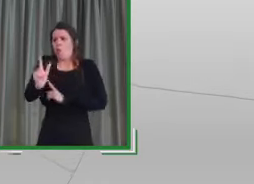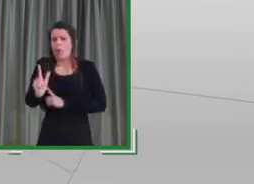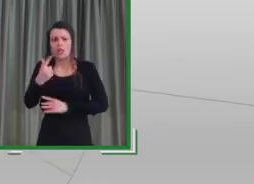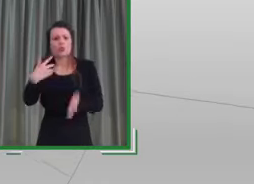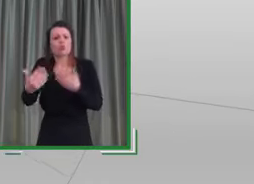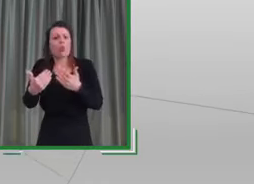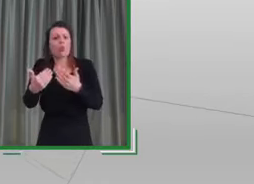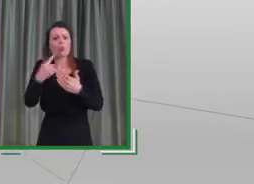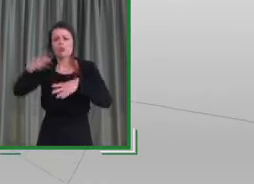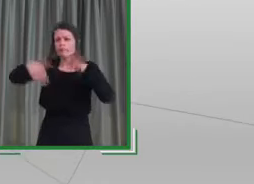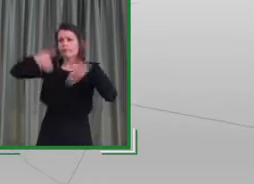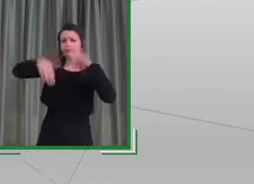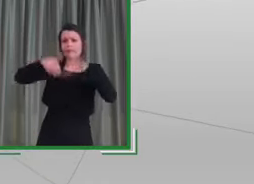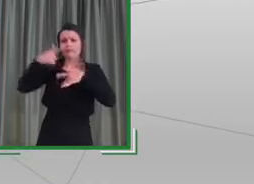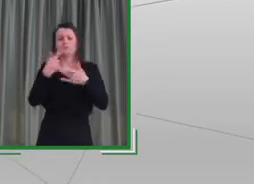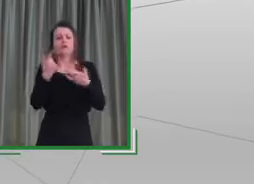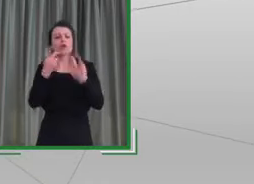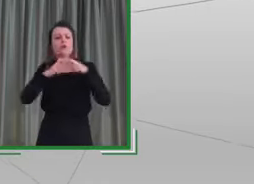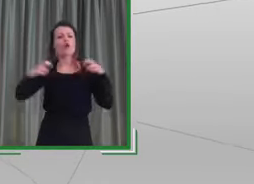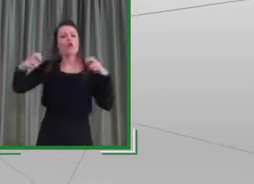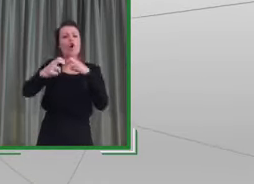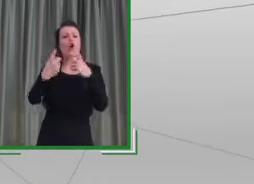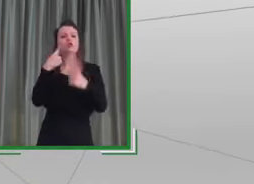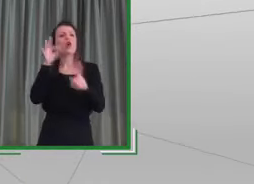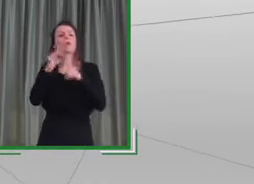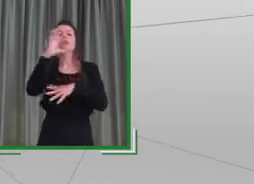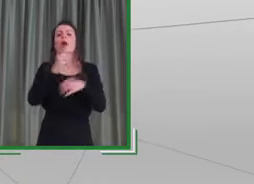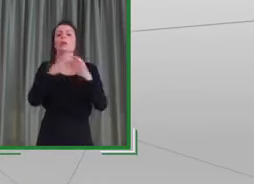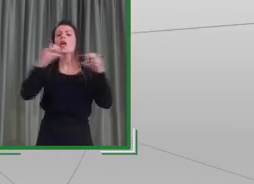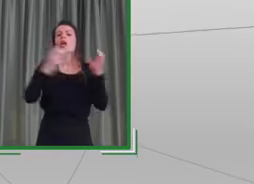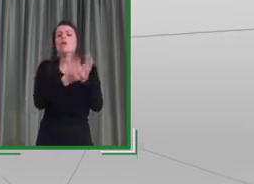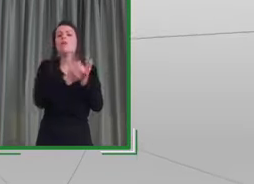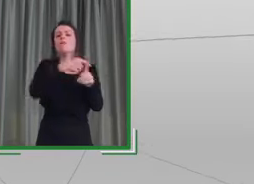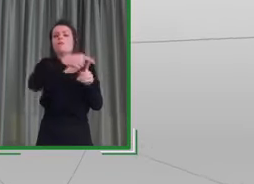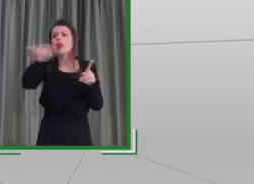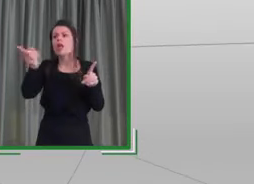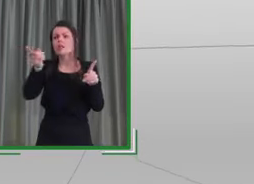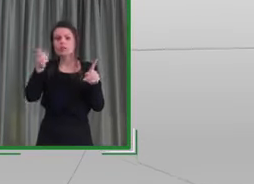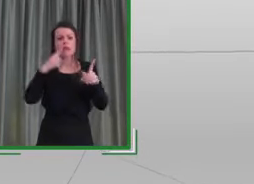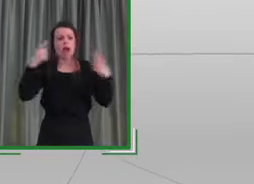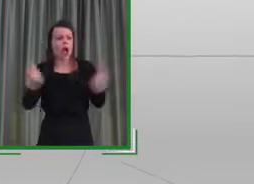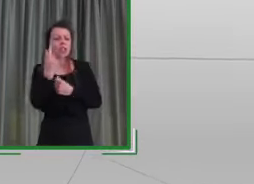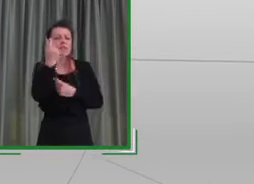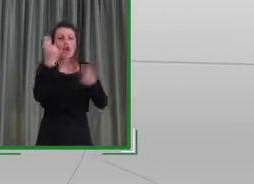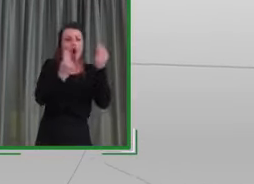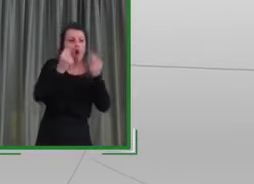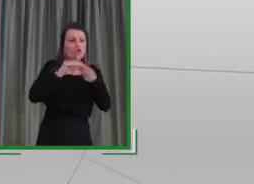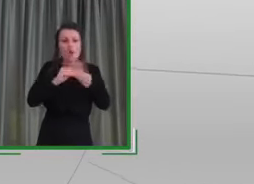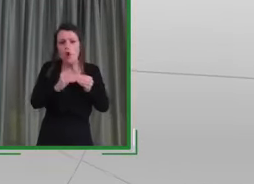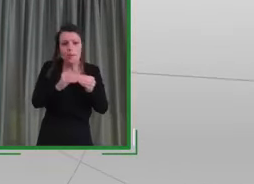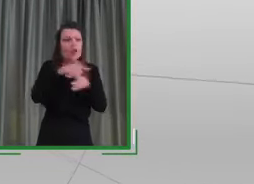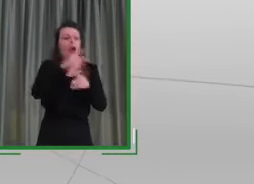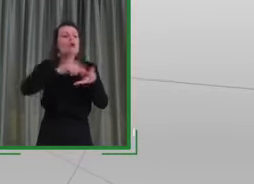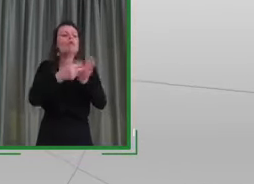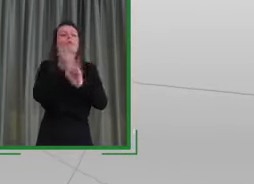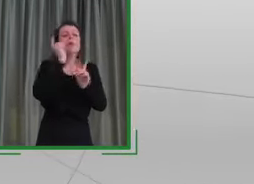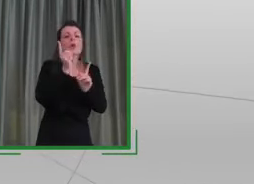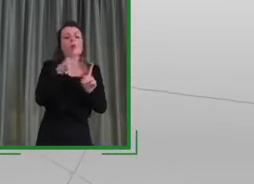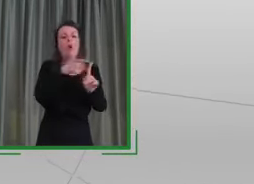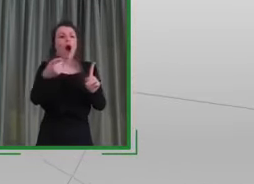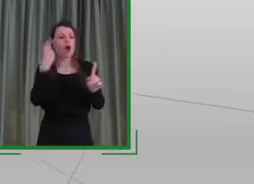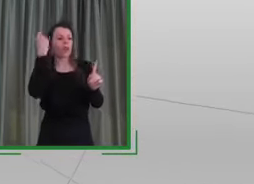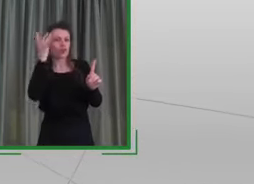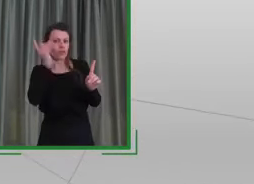loro delle attività economiche un po le loro indicazioni e i loro problemi allora abbiamo allargato questo tavolo cioè